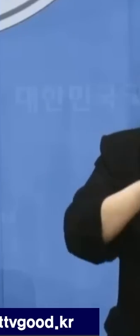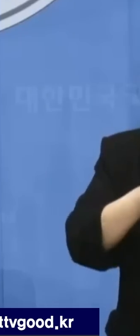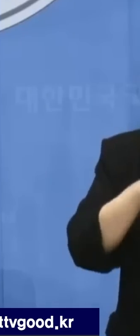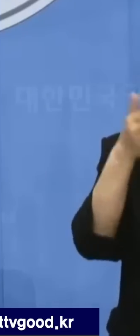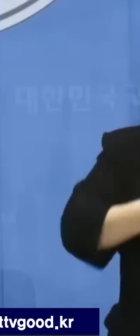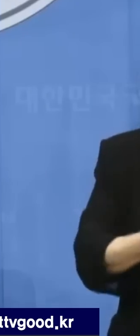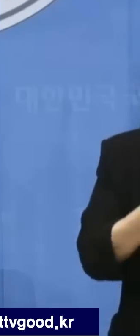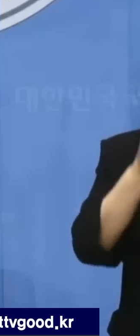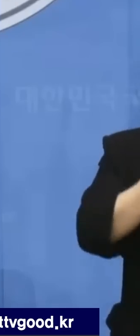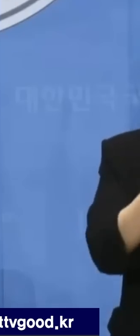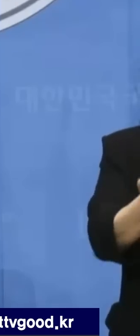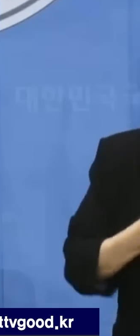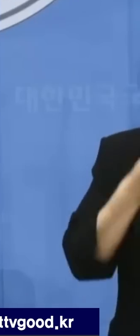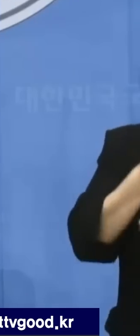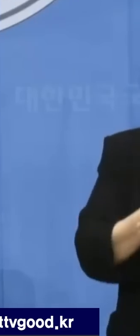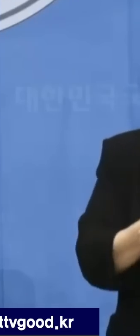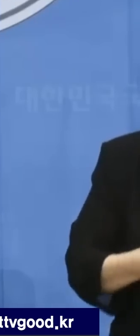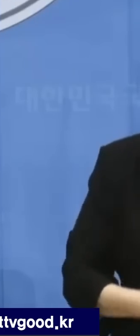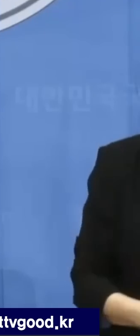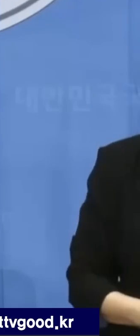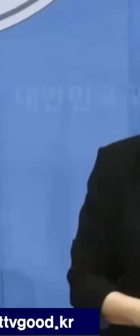미리미리 결정하겠습니다.